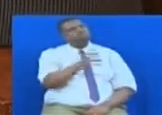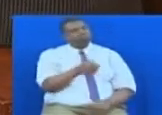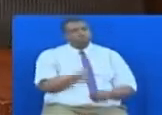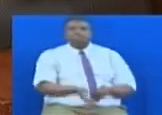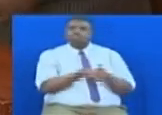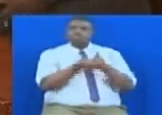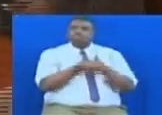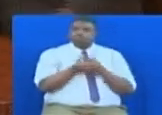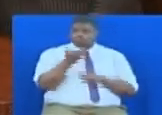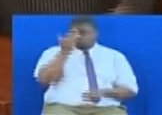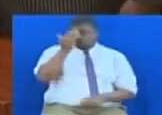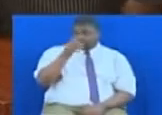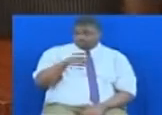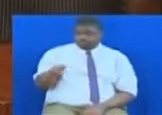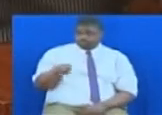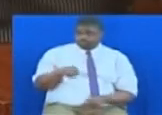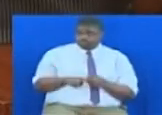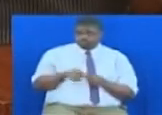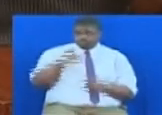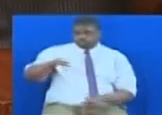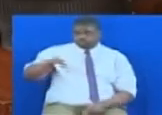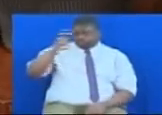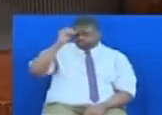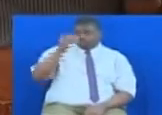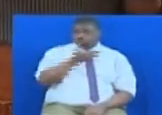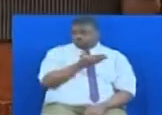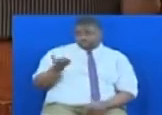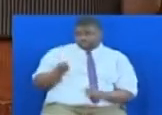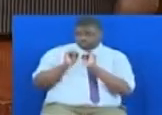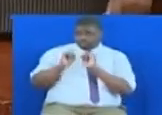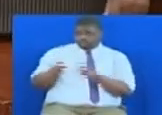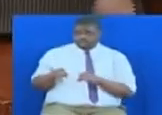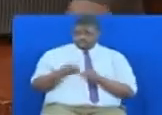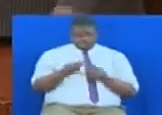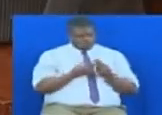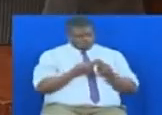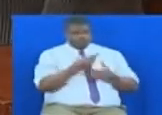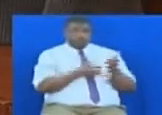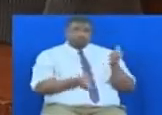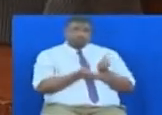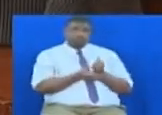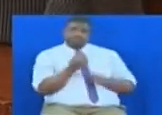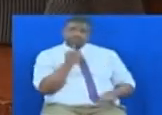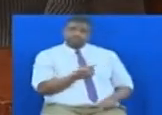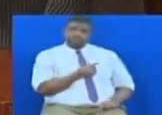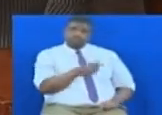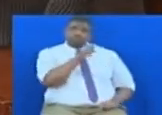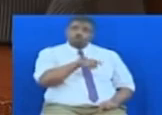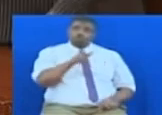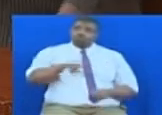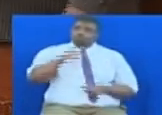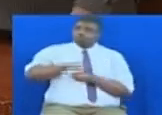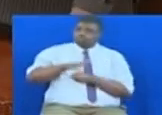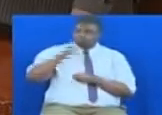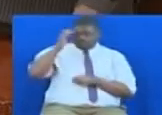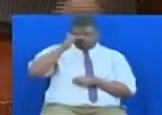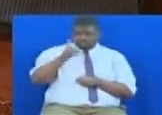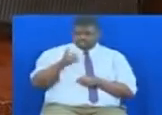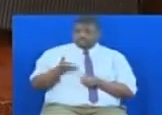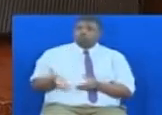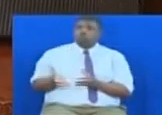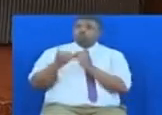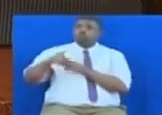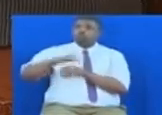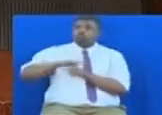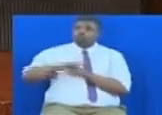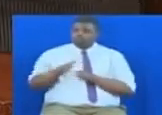tufa. Unajua somo jingine jipya alilotoa Dr. Magufuli. Watu wengi wanafikiri tunaweza tukatumia njia za Ulaya kutatua